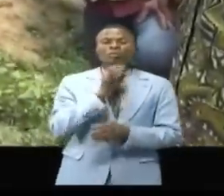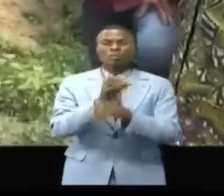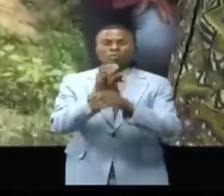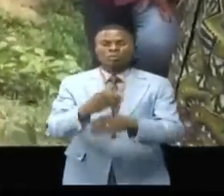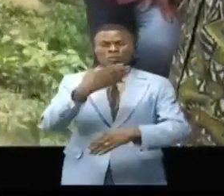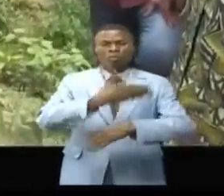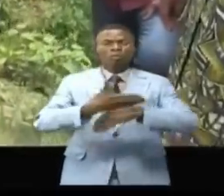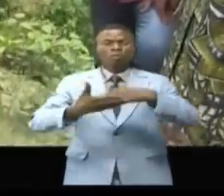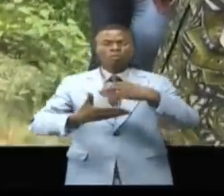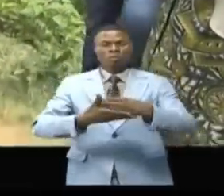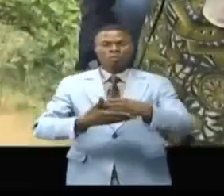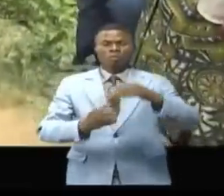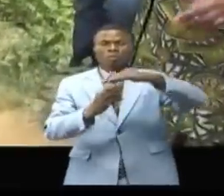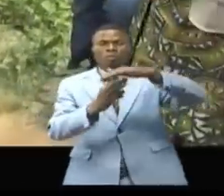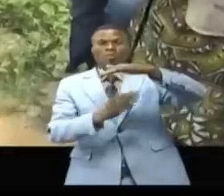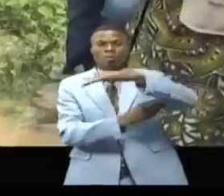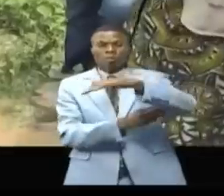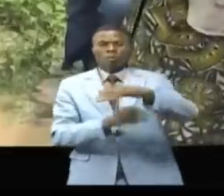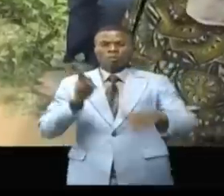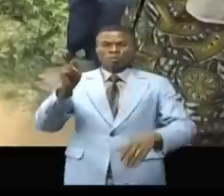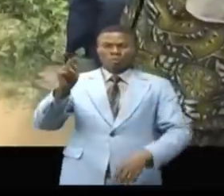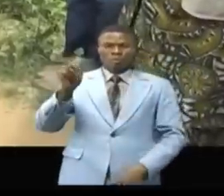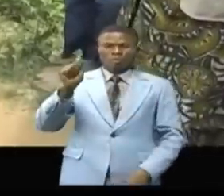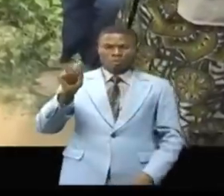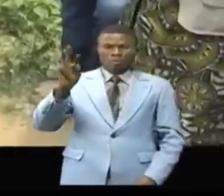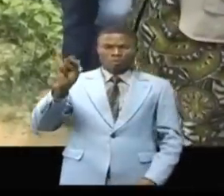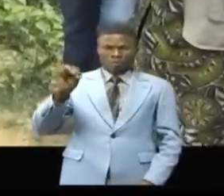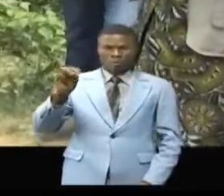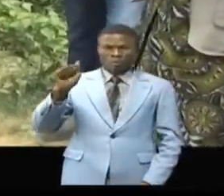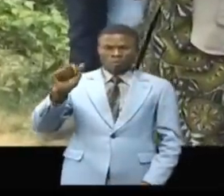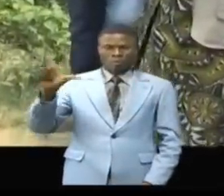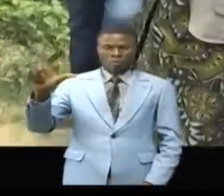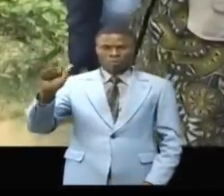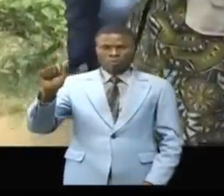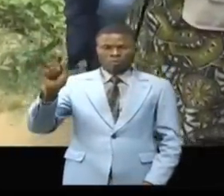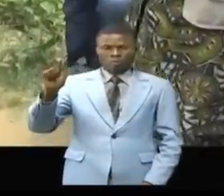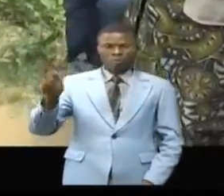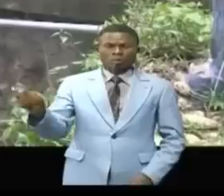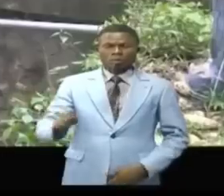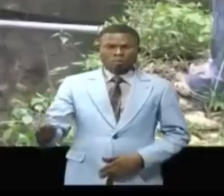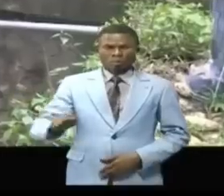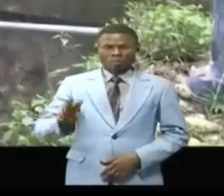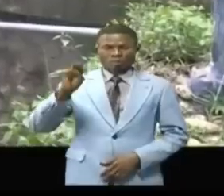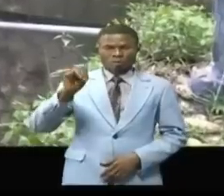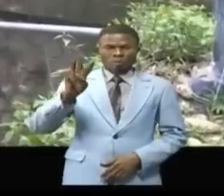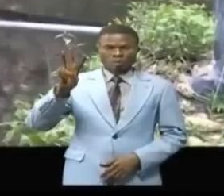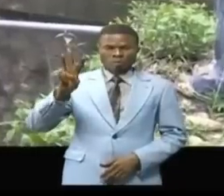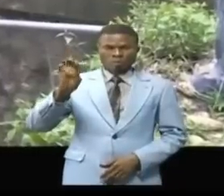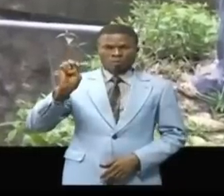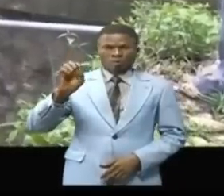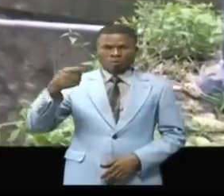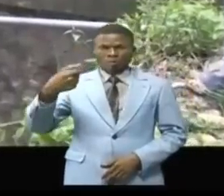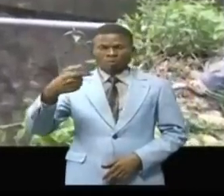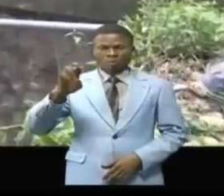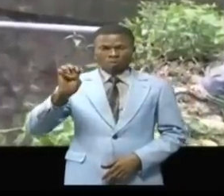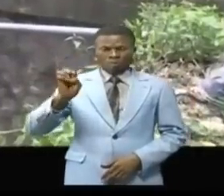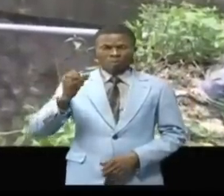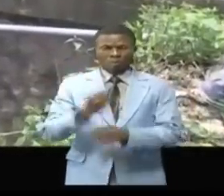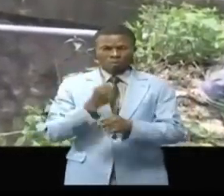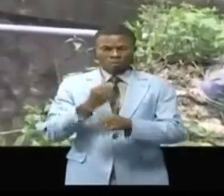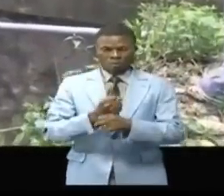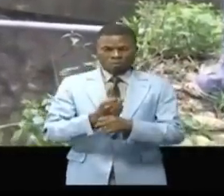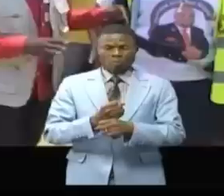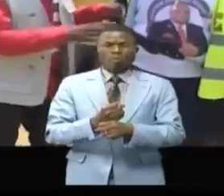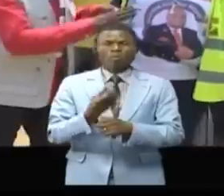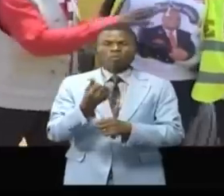la construction du pont Kamala à Kititu, territoire des Mwenga. Des travaux qui vont engendrer à coup sûr